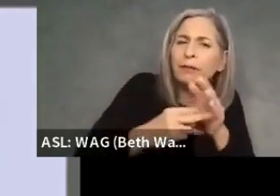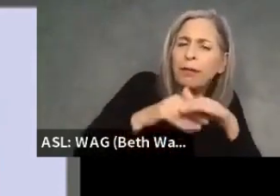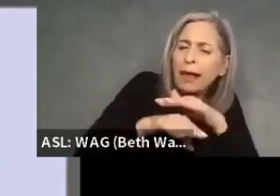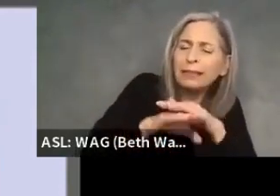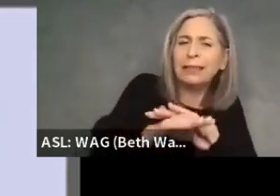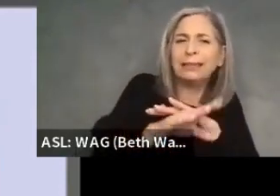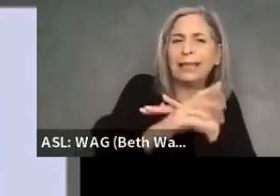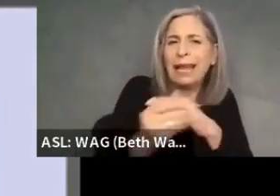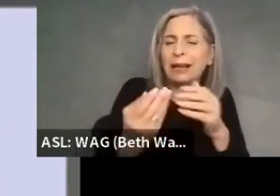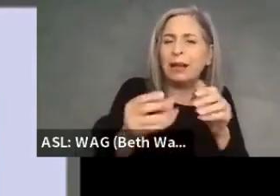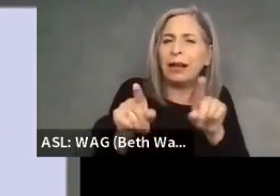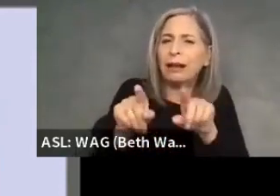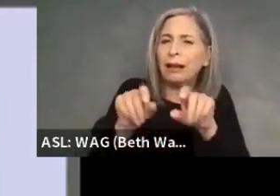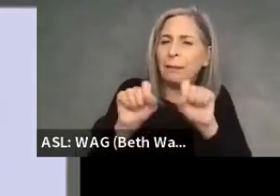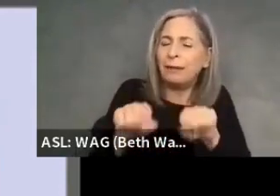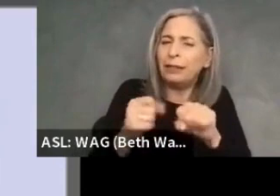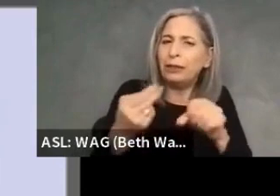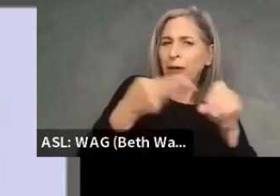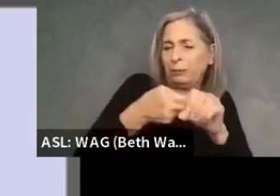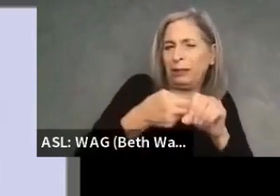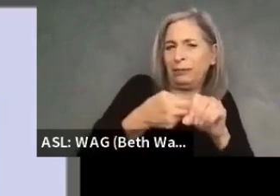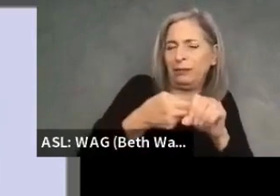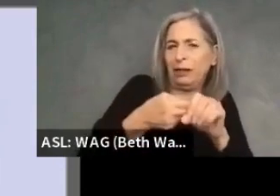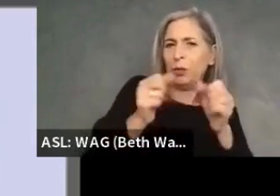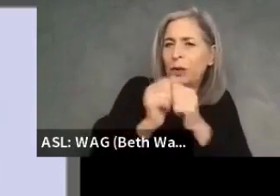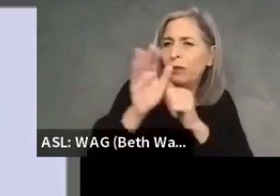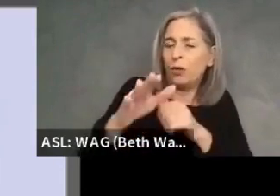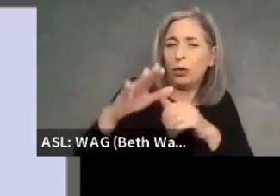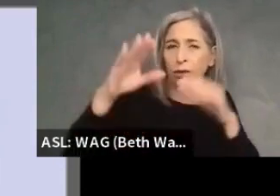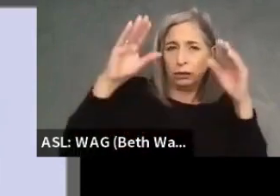手语服务，还是你需要翻译服务？